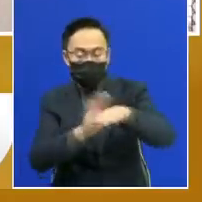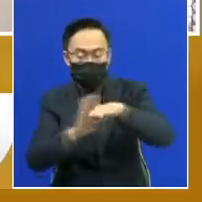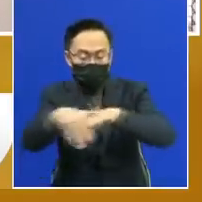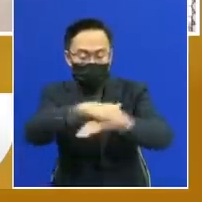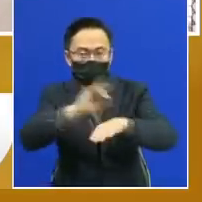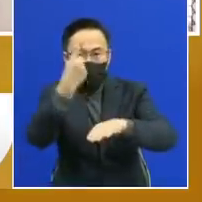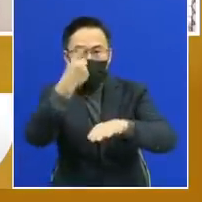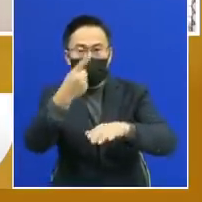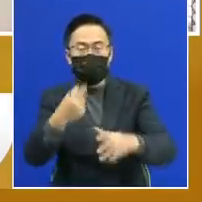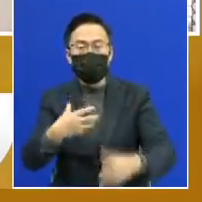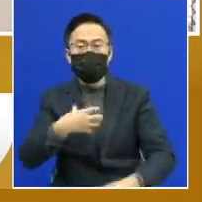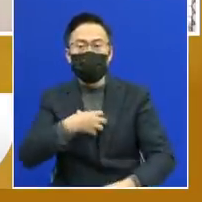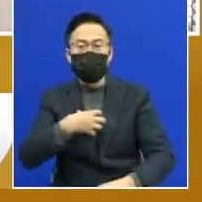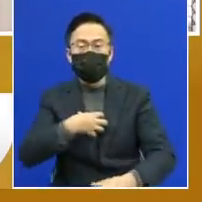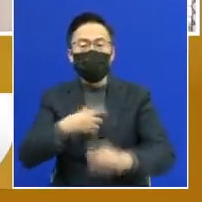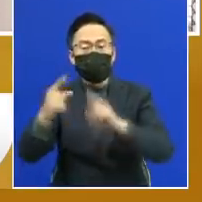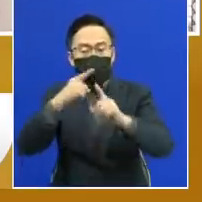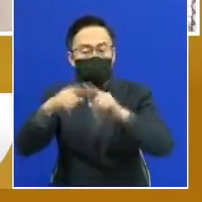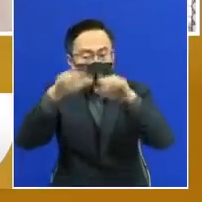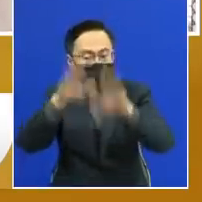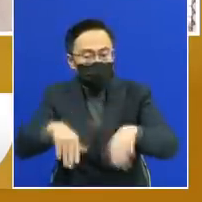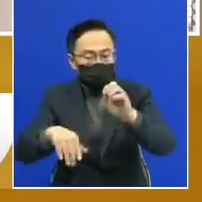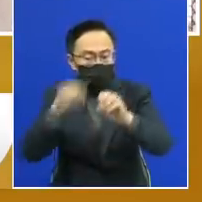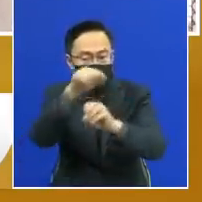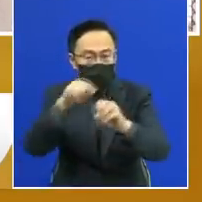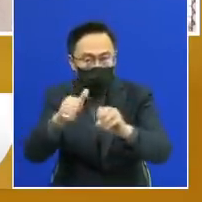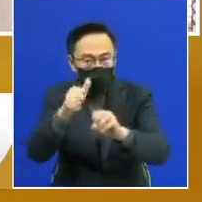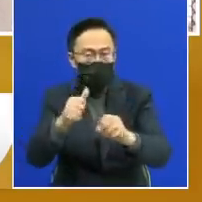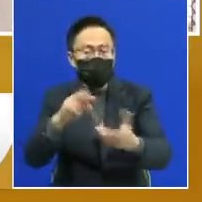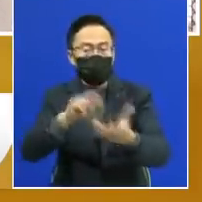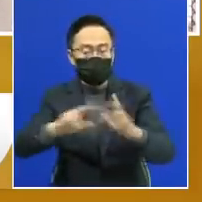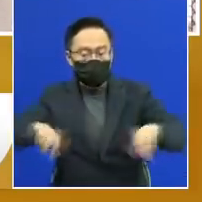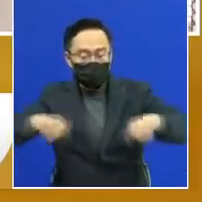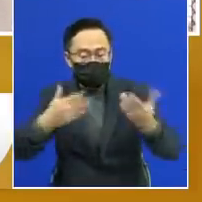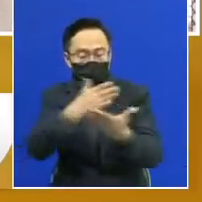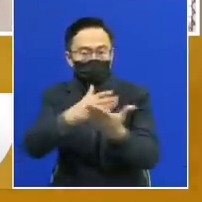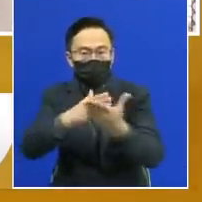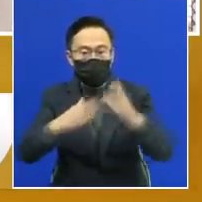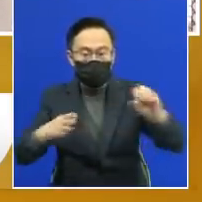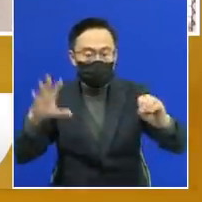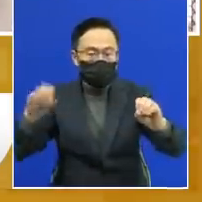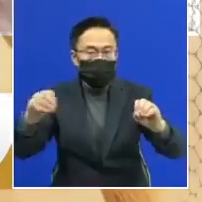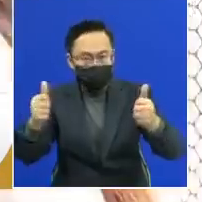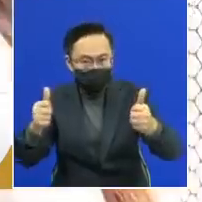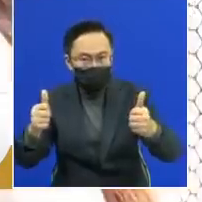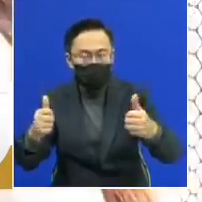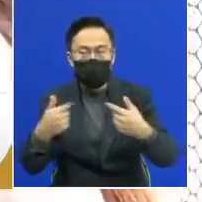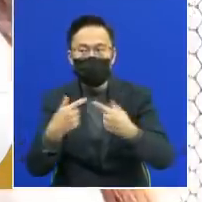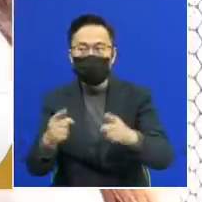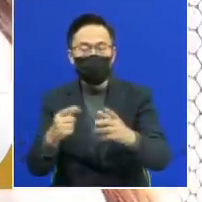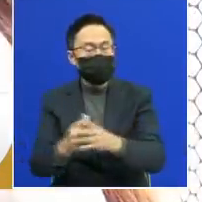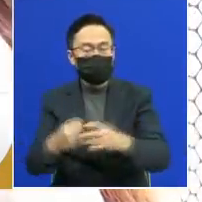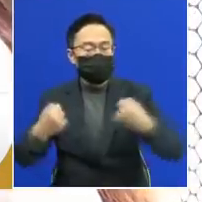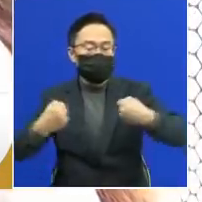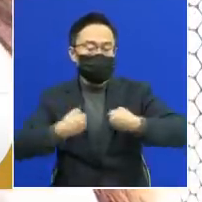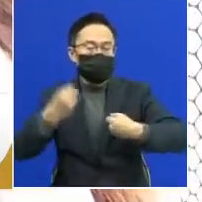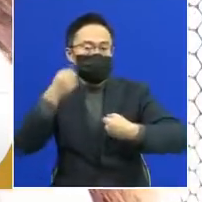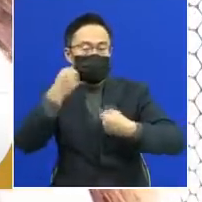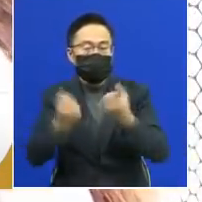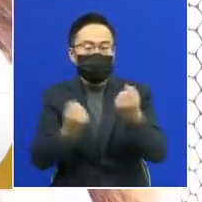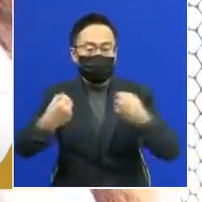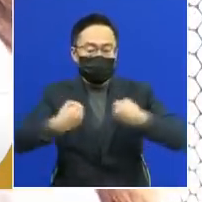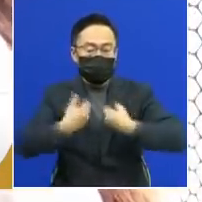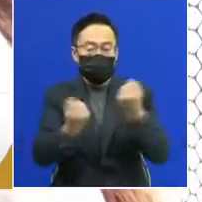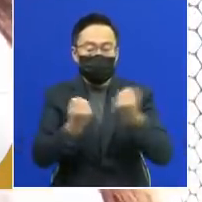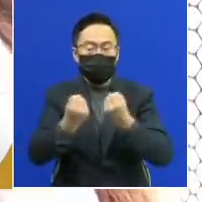ค่ะแต่น้องเขาไม่คุยนะคะในตอนนั้นค่ะแล้วทีเนี้ยก็เลยในเมื่อน้องเขาไม่คุยพี่ก็เลยไปสพ.ไอ้ร้อยเวรนัด